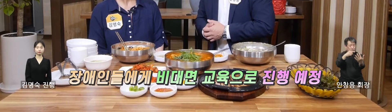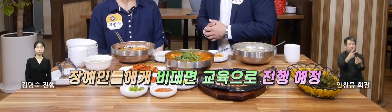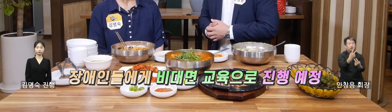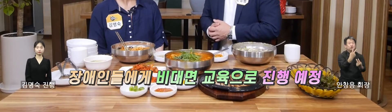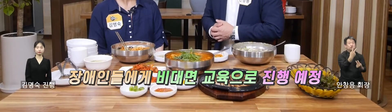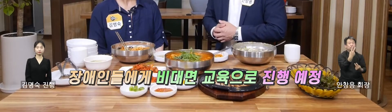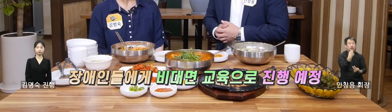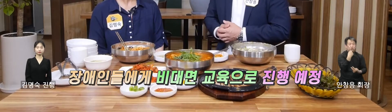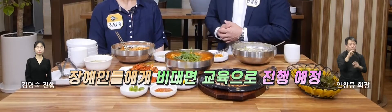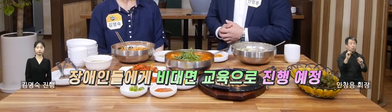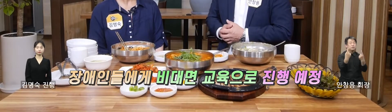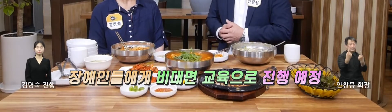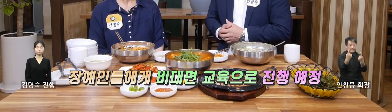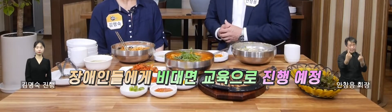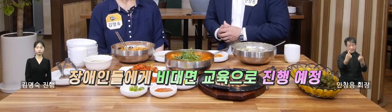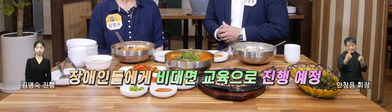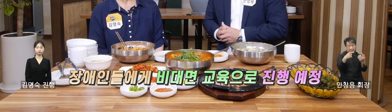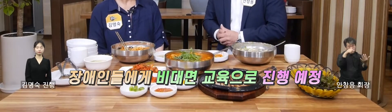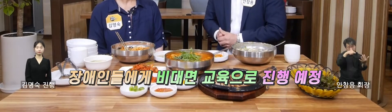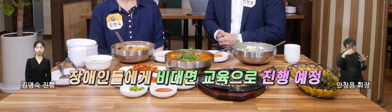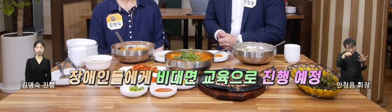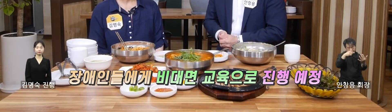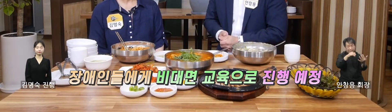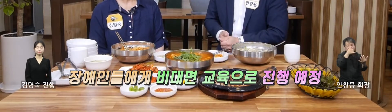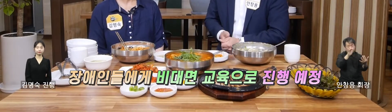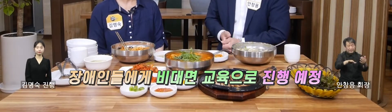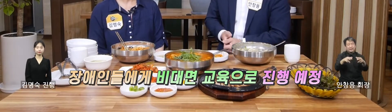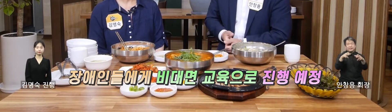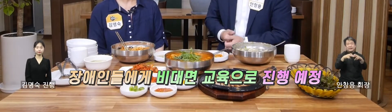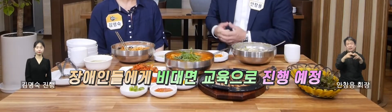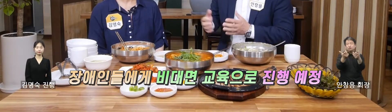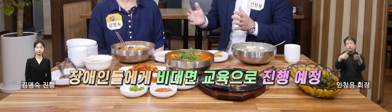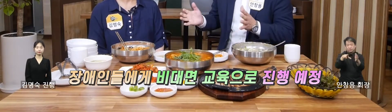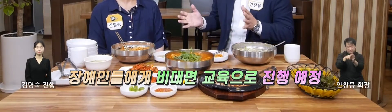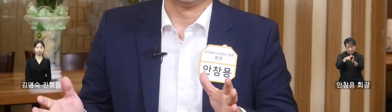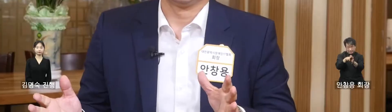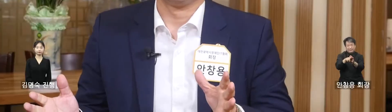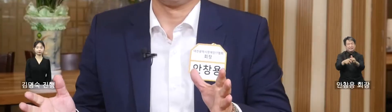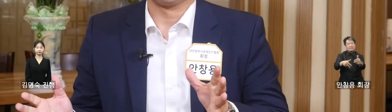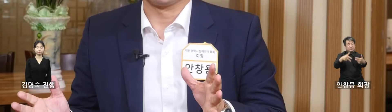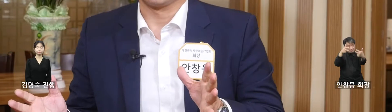장애인들에게는 비대면 교육으로 저희가 제공하려고 생각합니다.